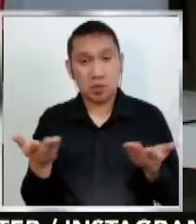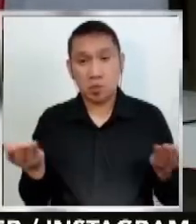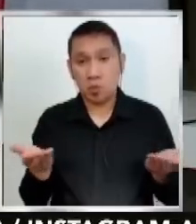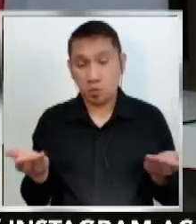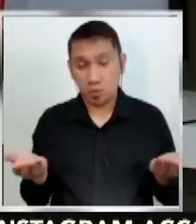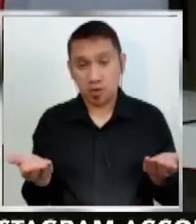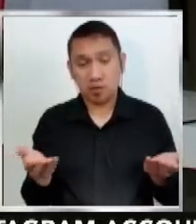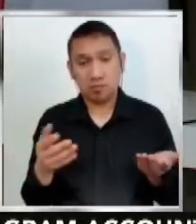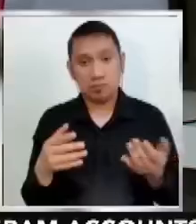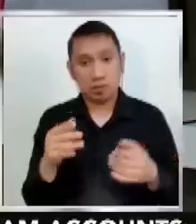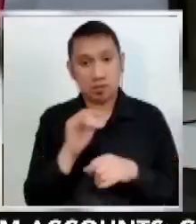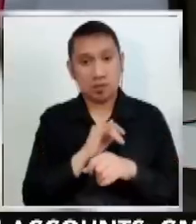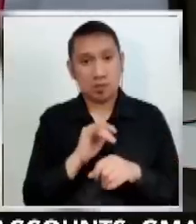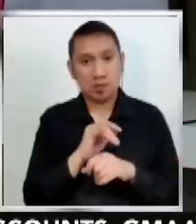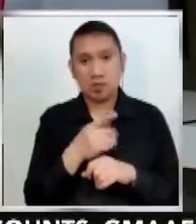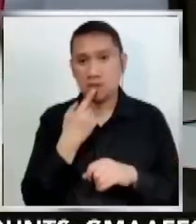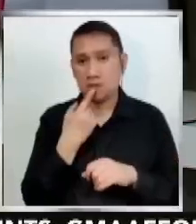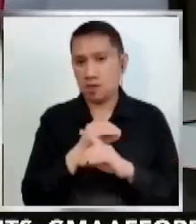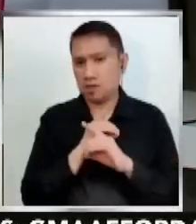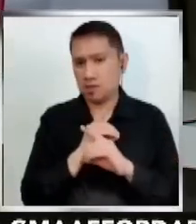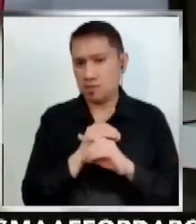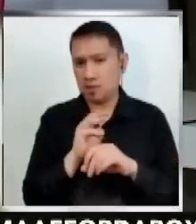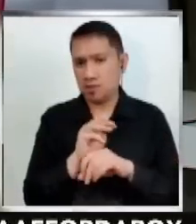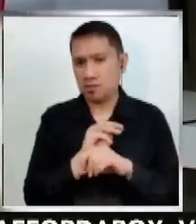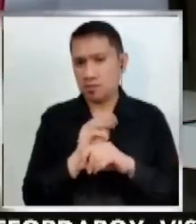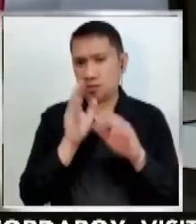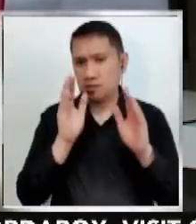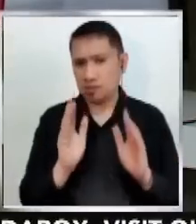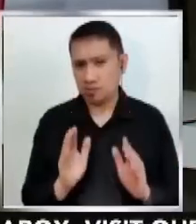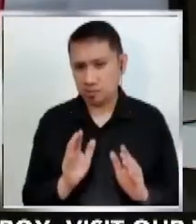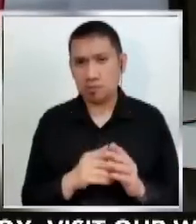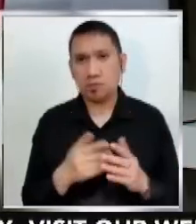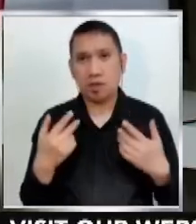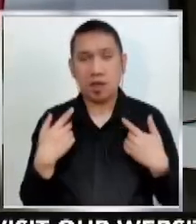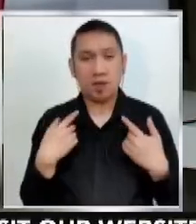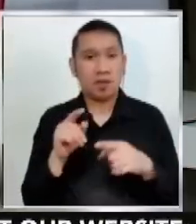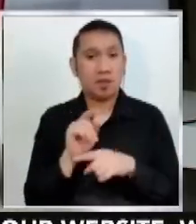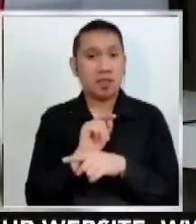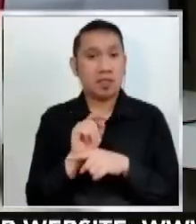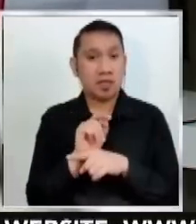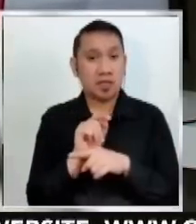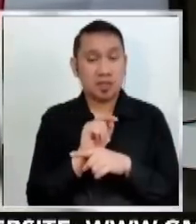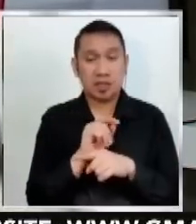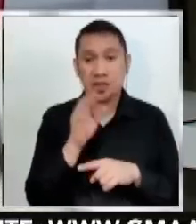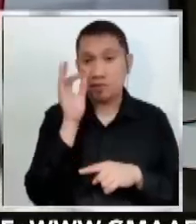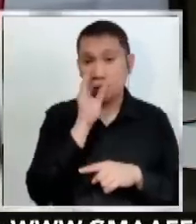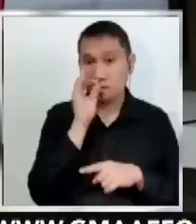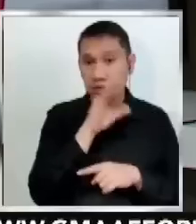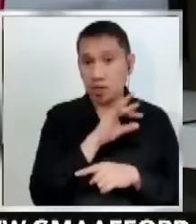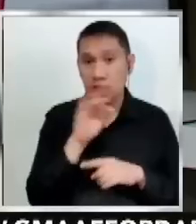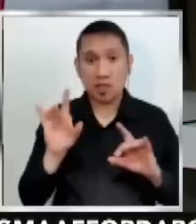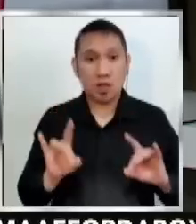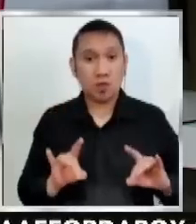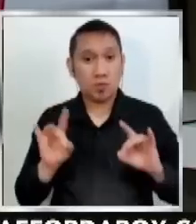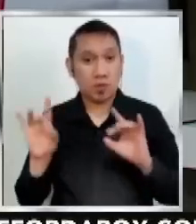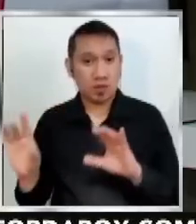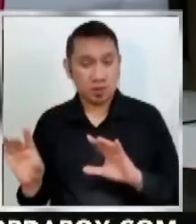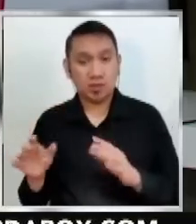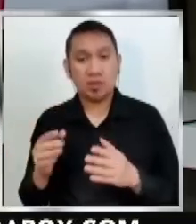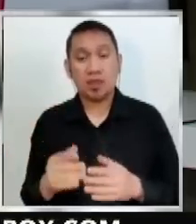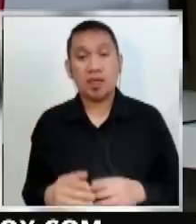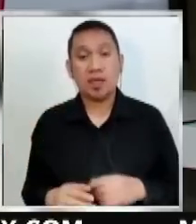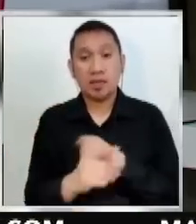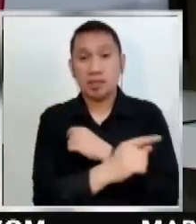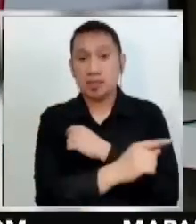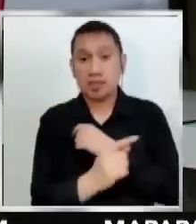yan ng kanilang defense minister sa sabay na pagsasanay ng mga sundalong Pilipino't Australyano sa Zambales.